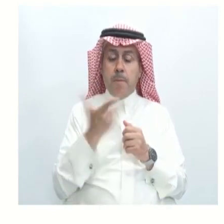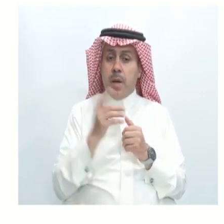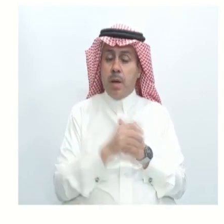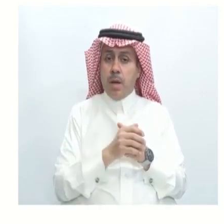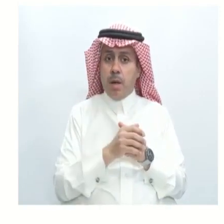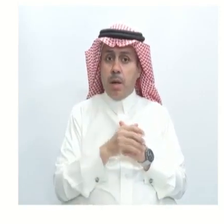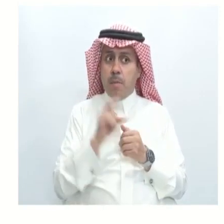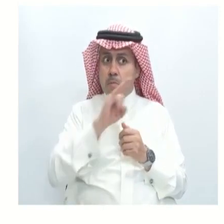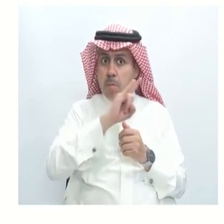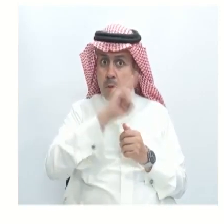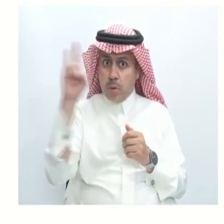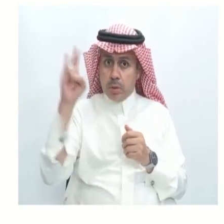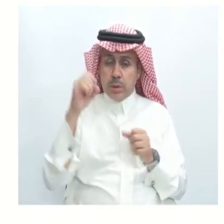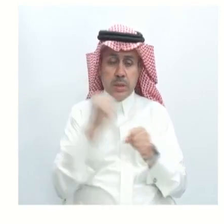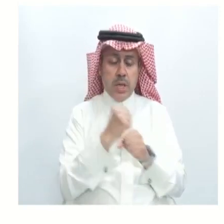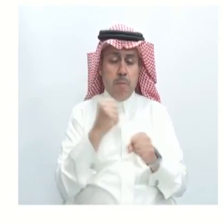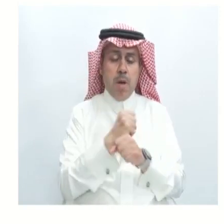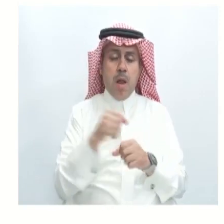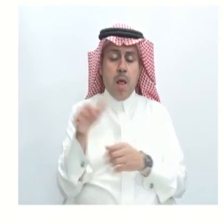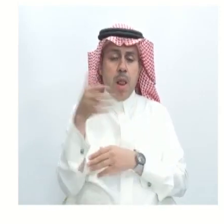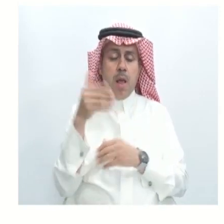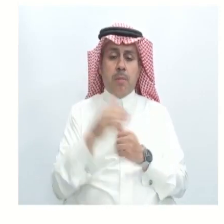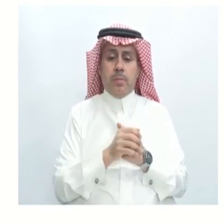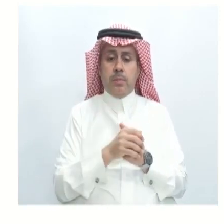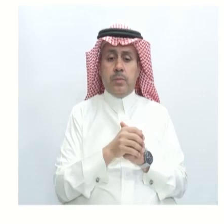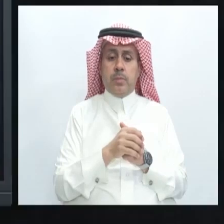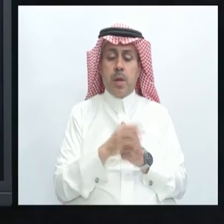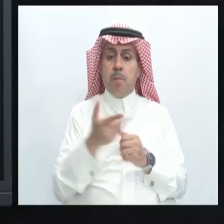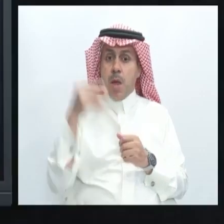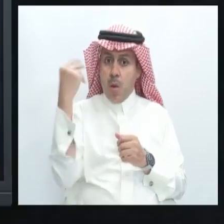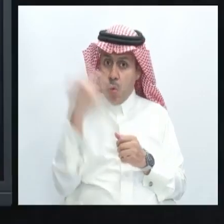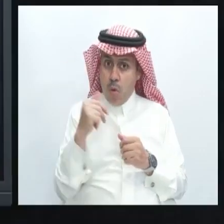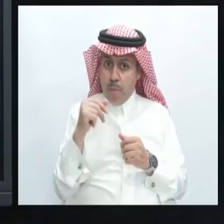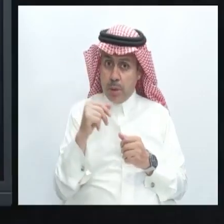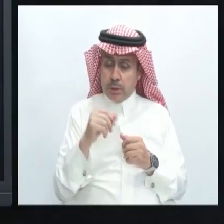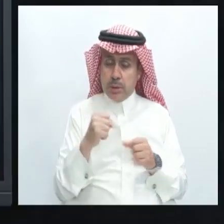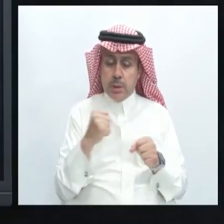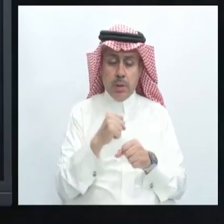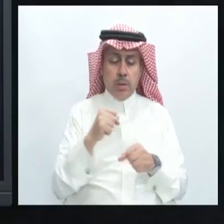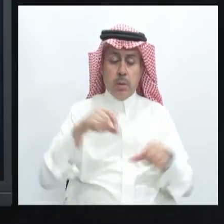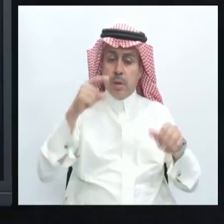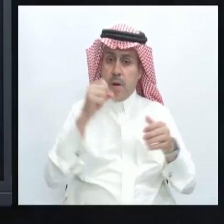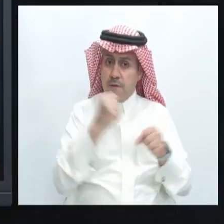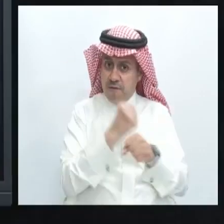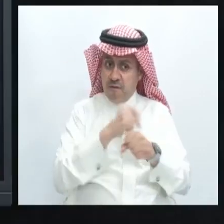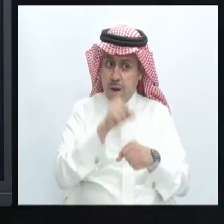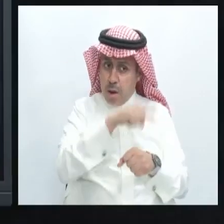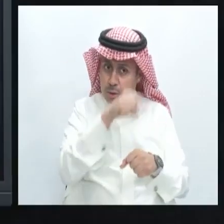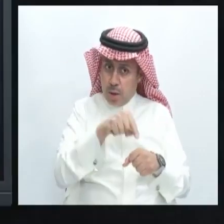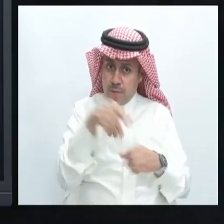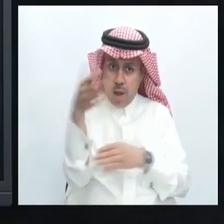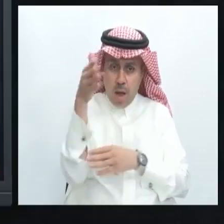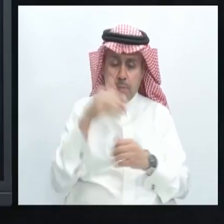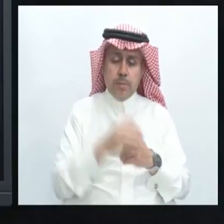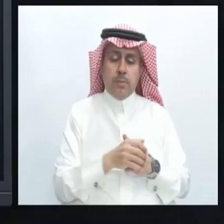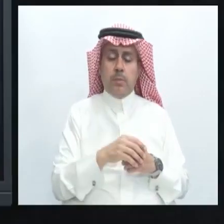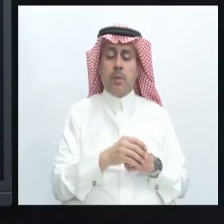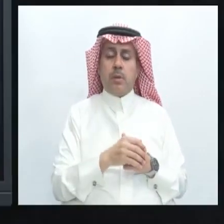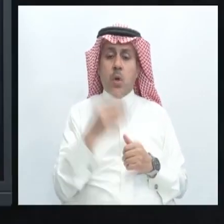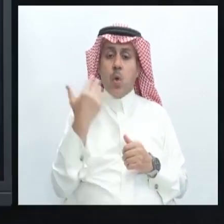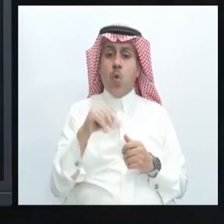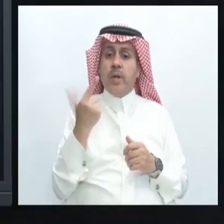هي المحظورات في استعمال العالم الوطني وما هي عقوبه عقوبات ارتكاب هذه المحظورات